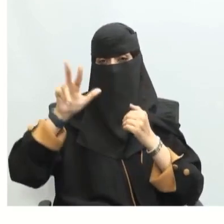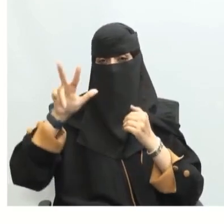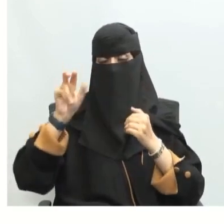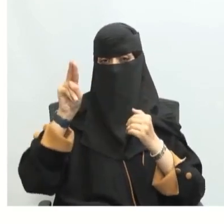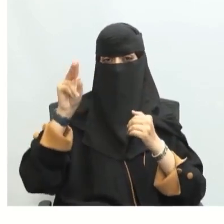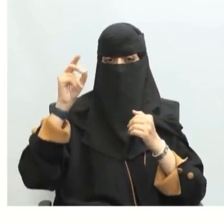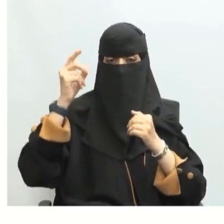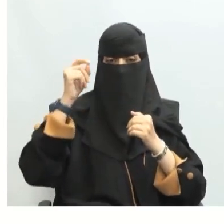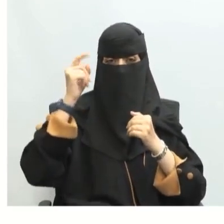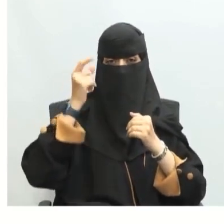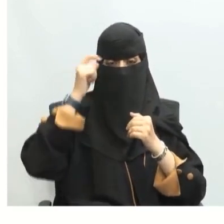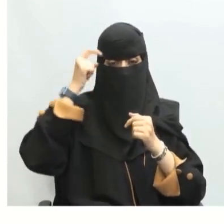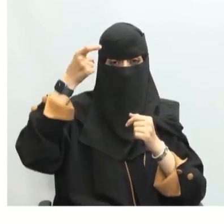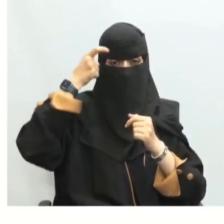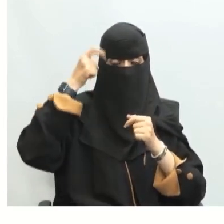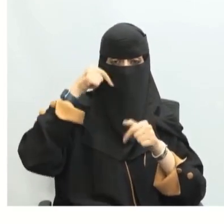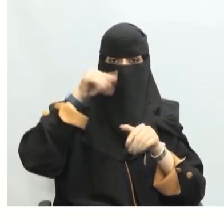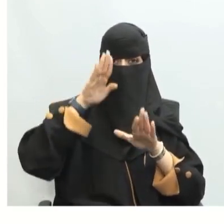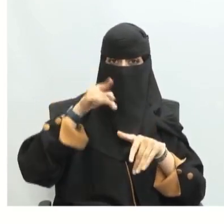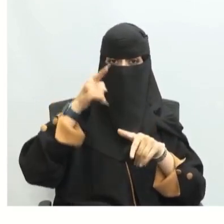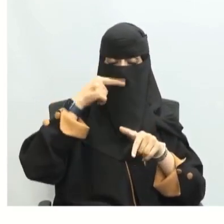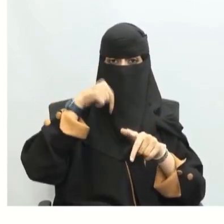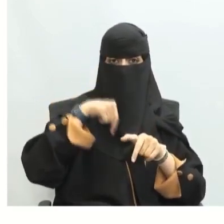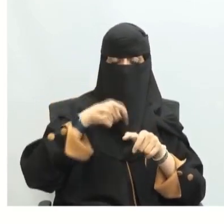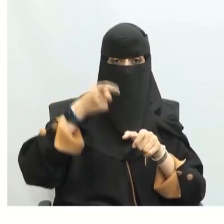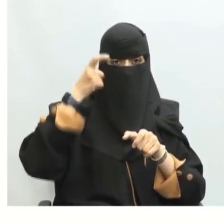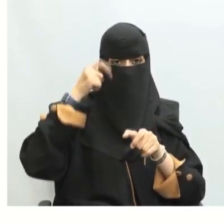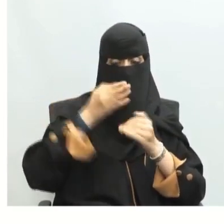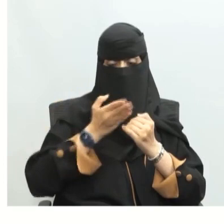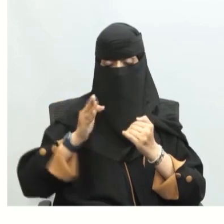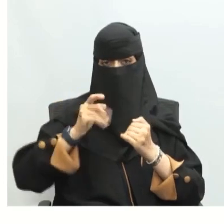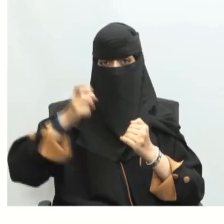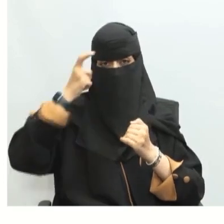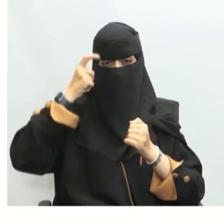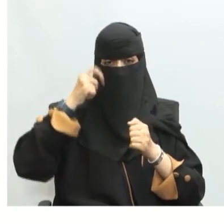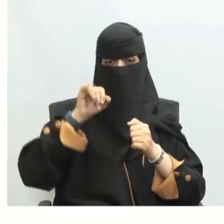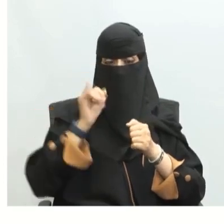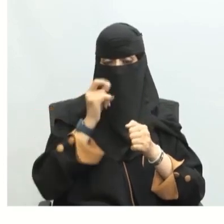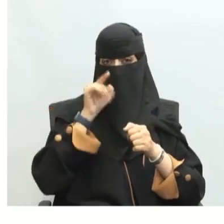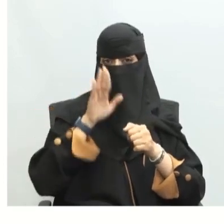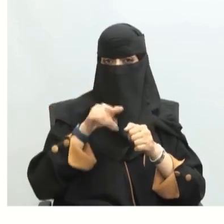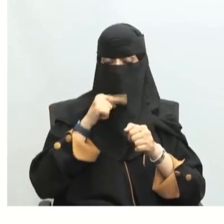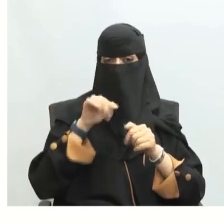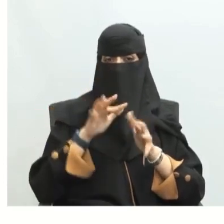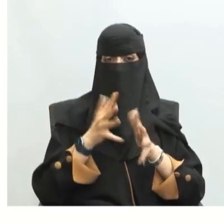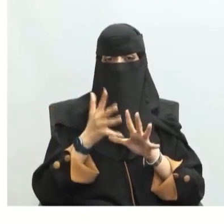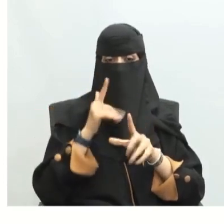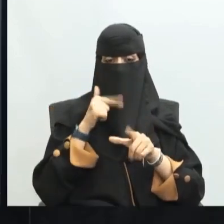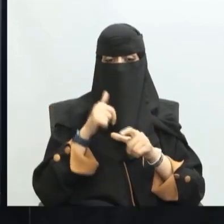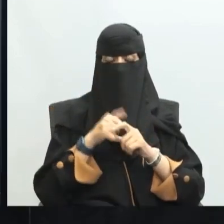والتعصب ونعلم ان التطرف التعصب هي من من